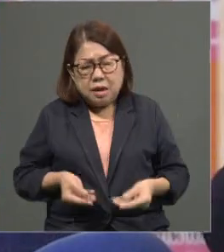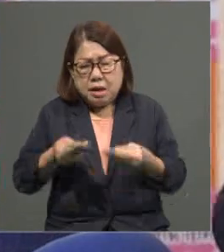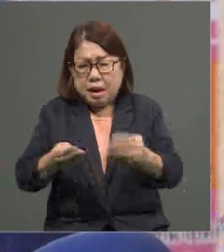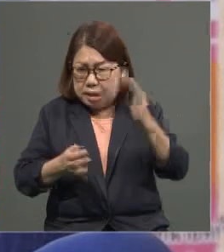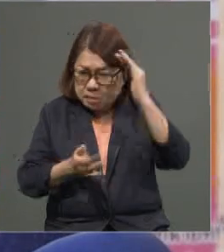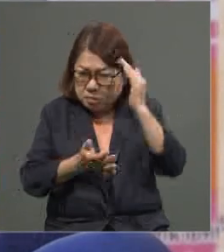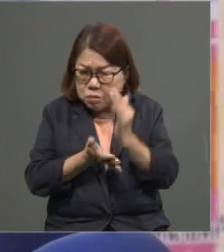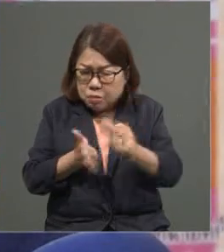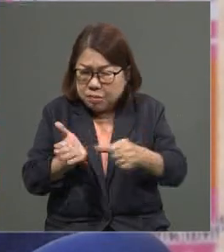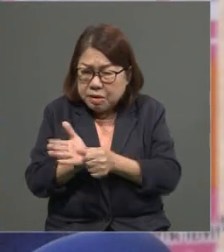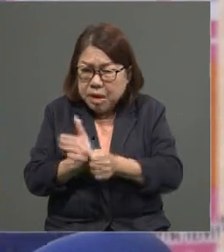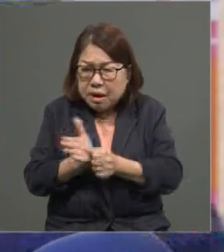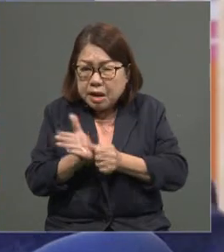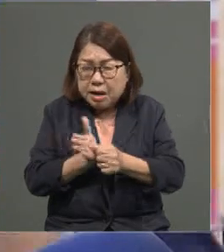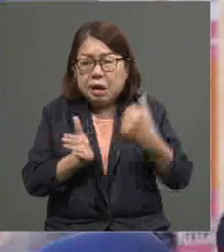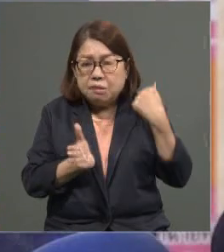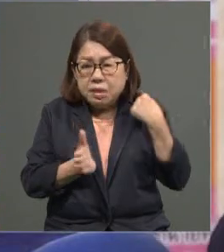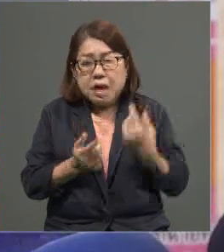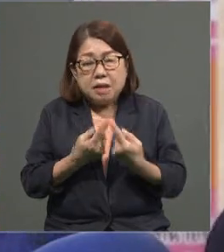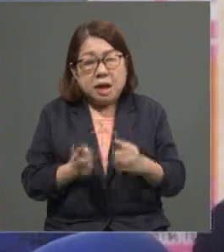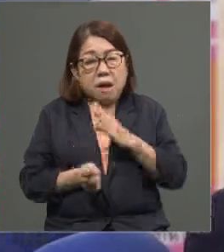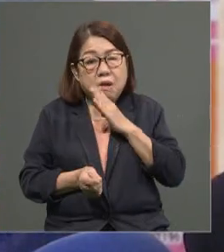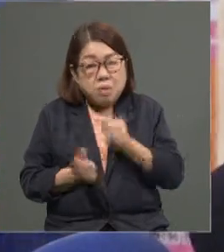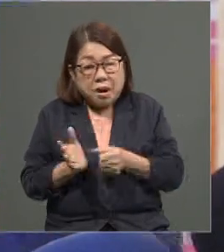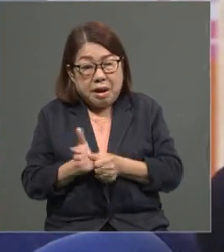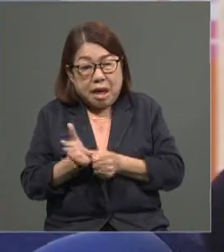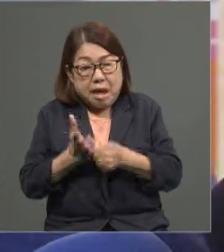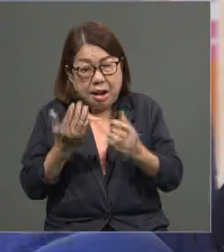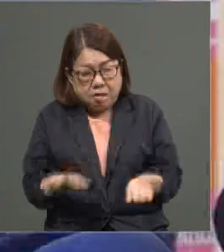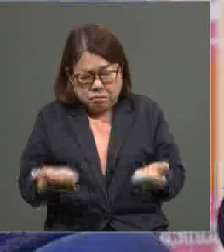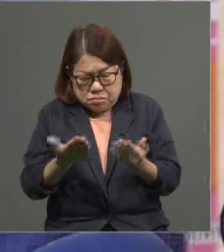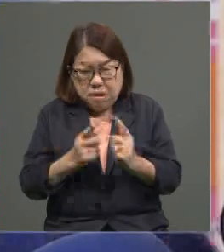งหรือไม่ถ้าดัดแปลงแล้วต่างจากไฟล์ที่ยื่นให้คู่สัญญ